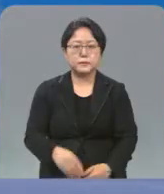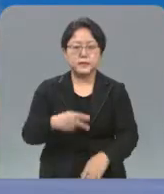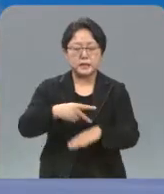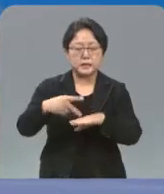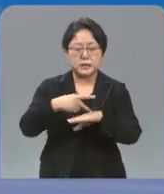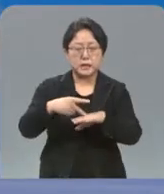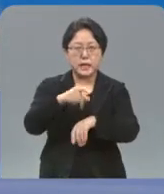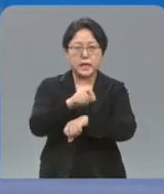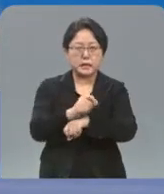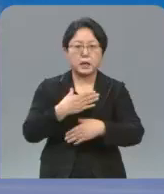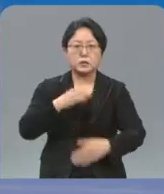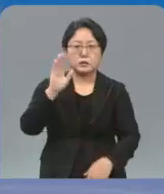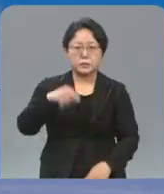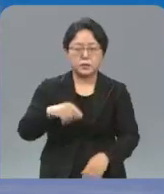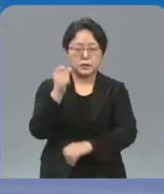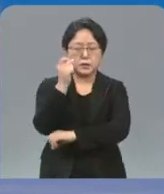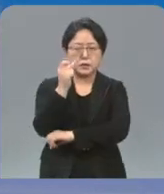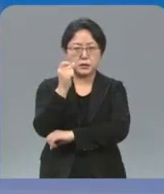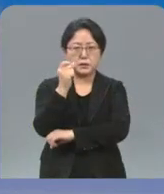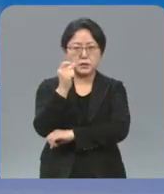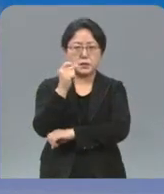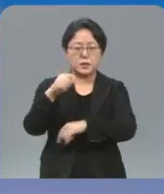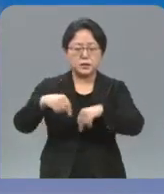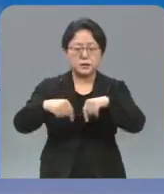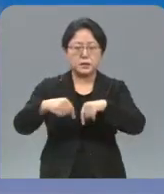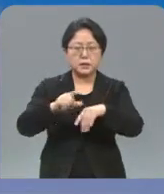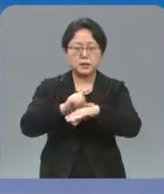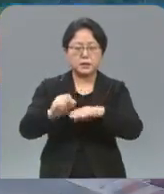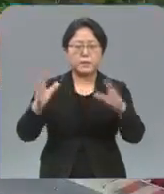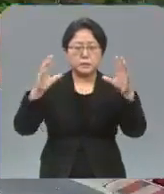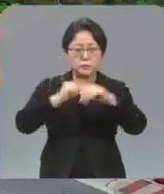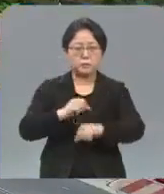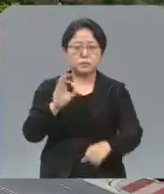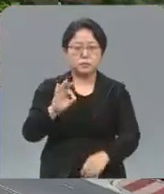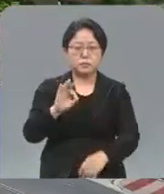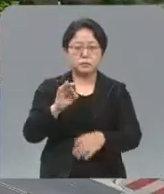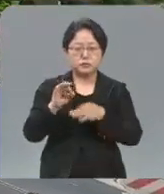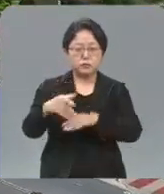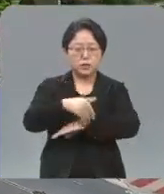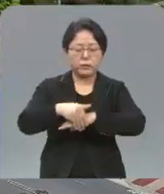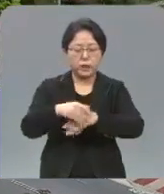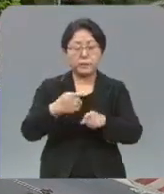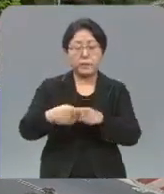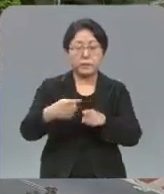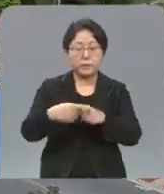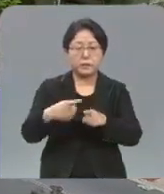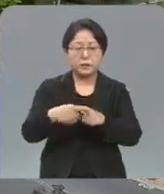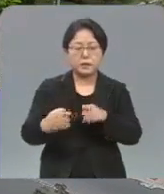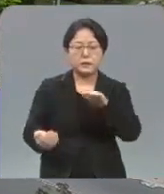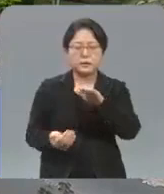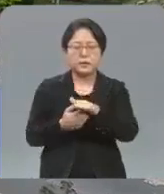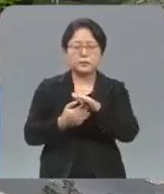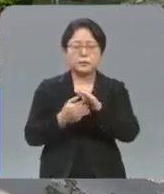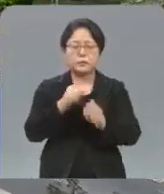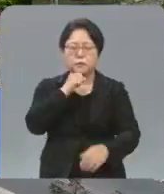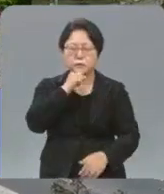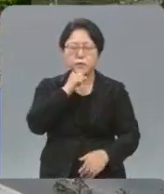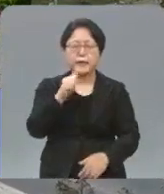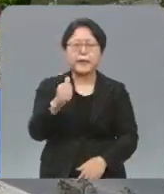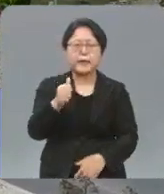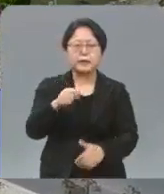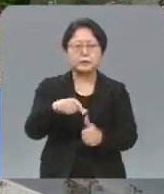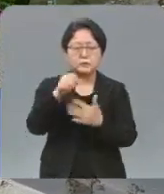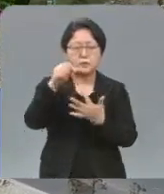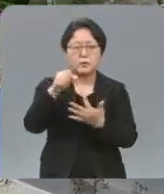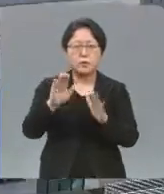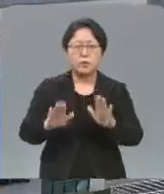신안군이 행정안전부의 기초자치단체 지방소멸대응기금 투자계획평가에서 최고 등급인 A등급으로